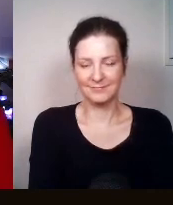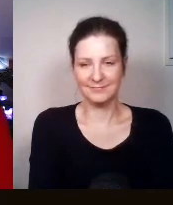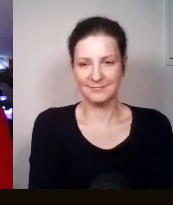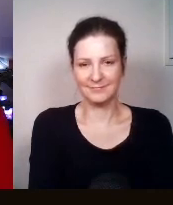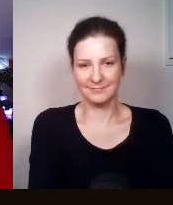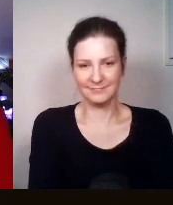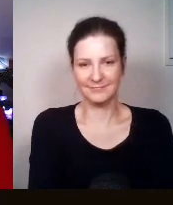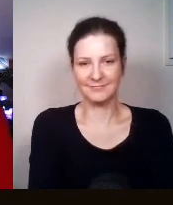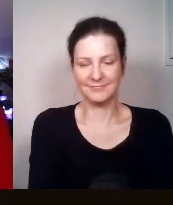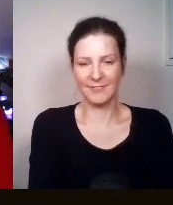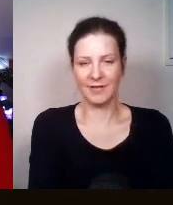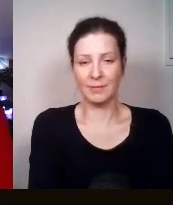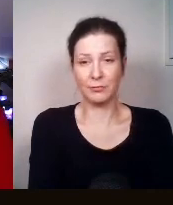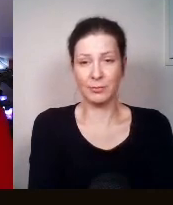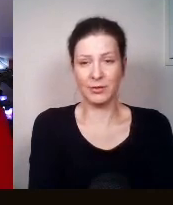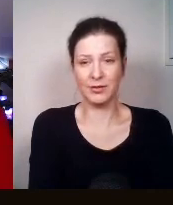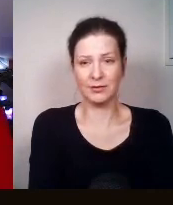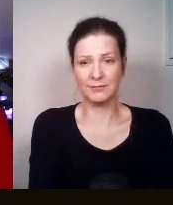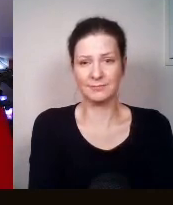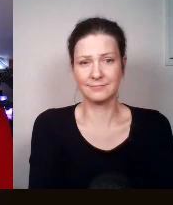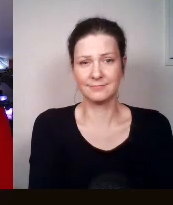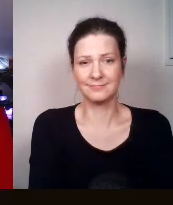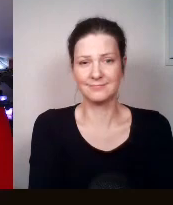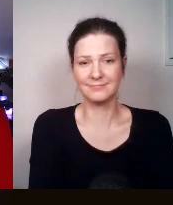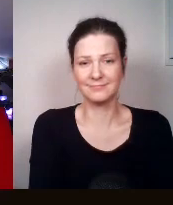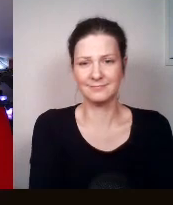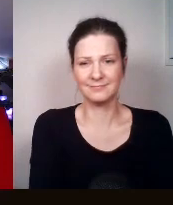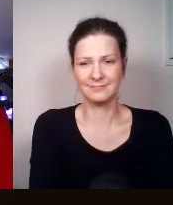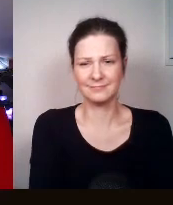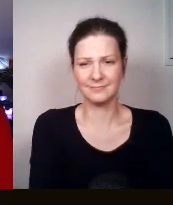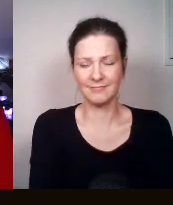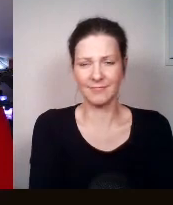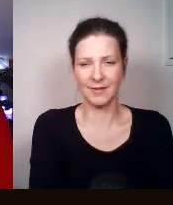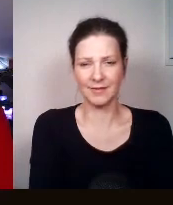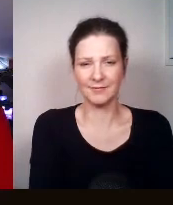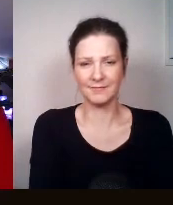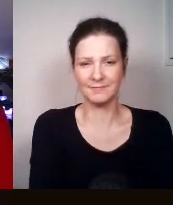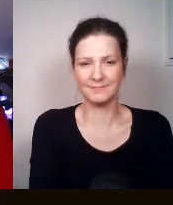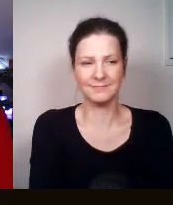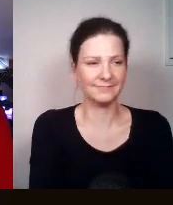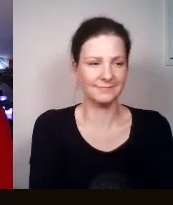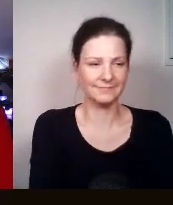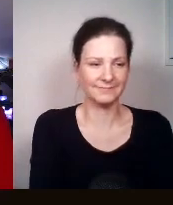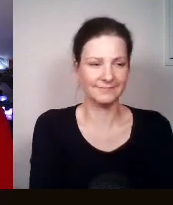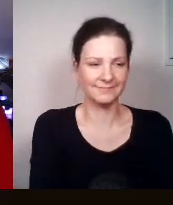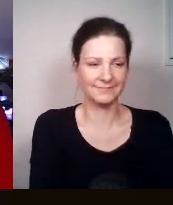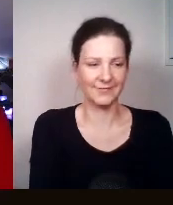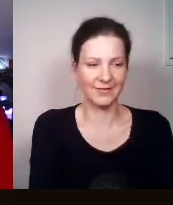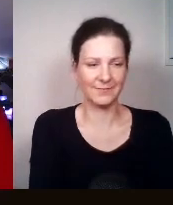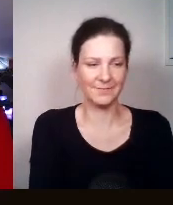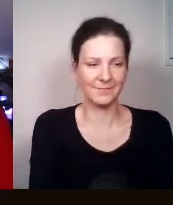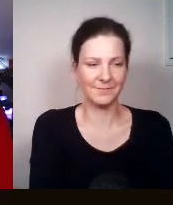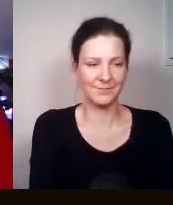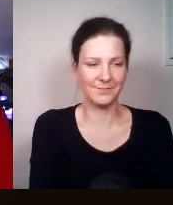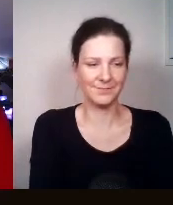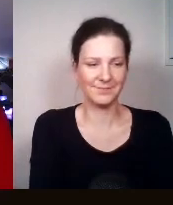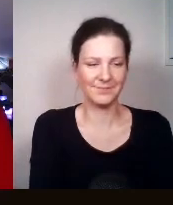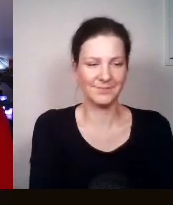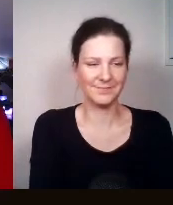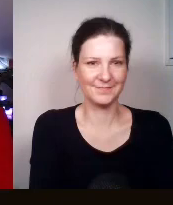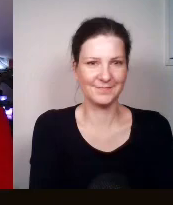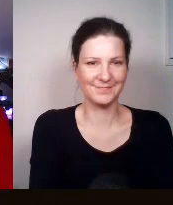Zeitfenster. Ist aber auch viel passiert. Ja, glaube ich sofort. Ich guck